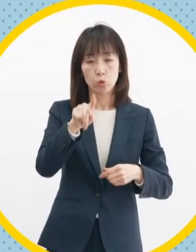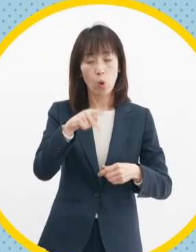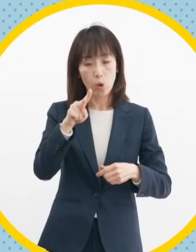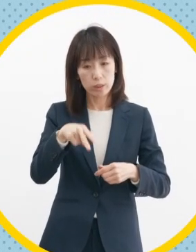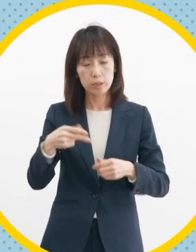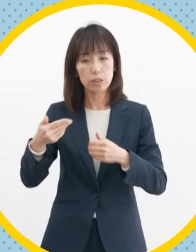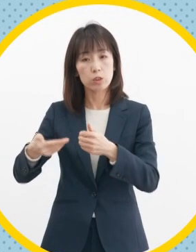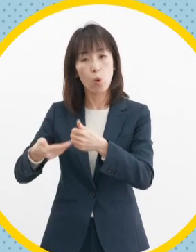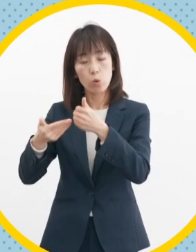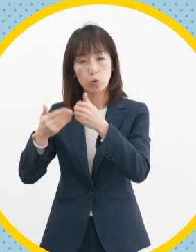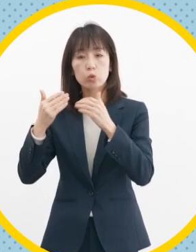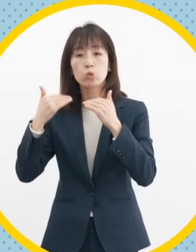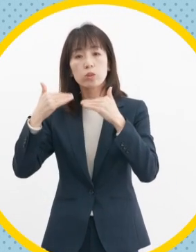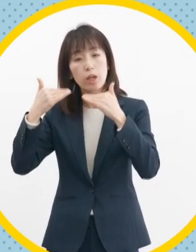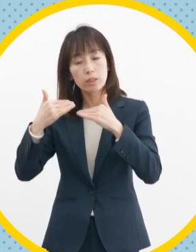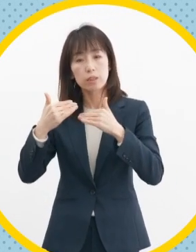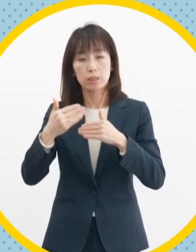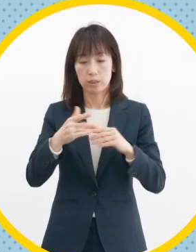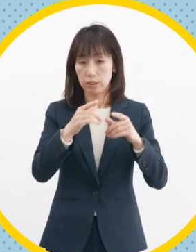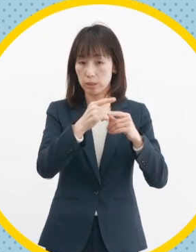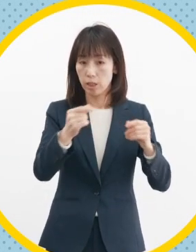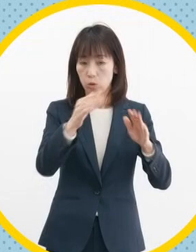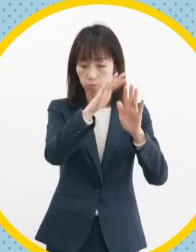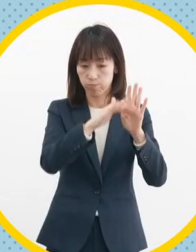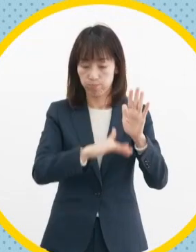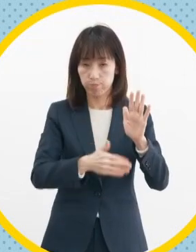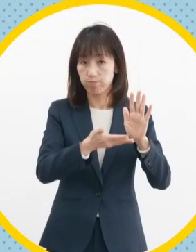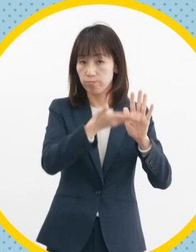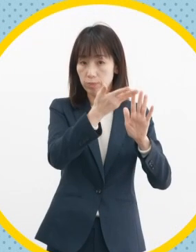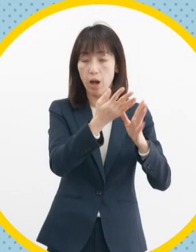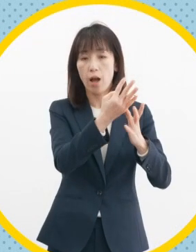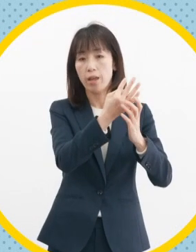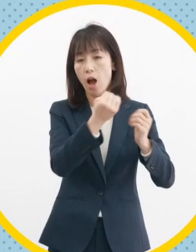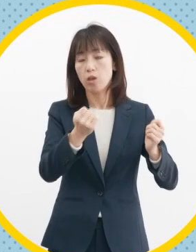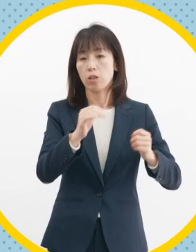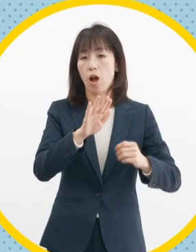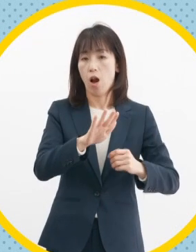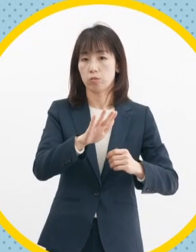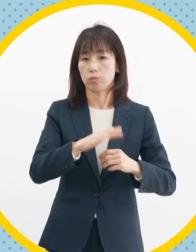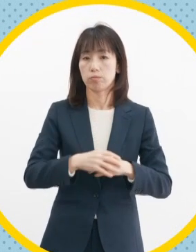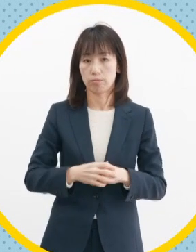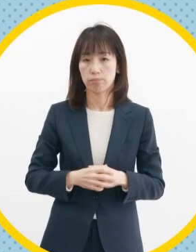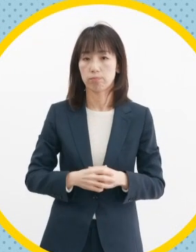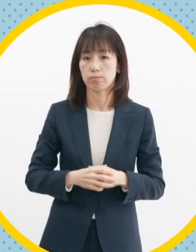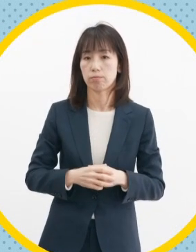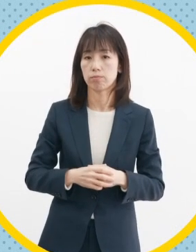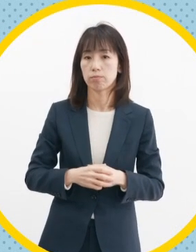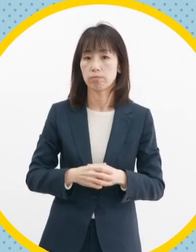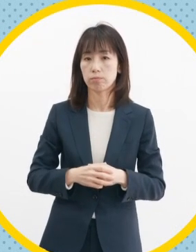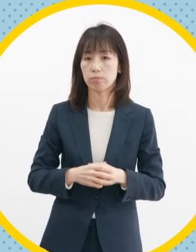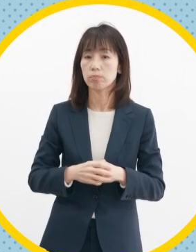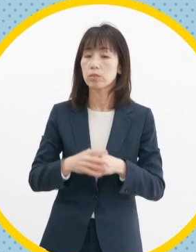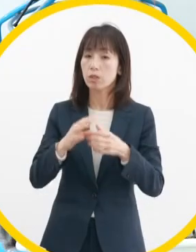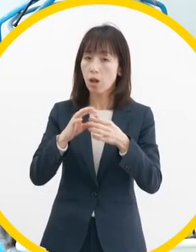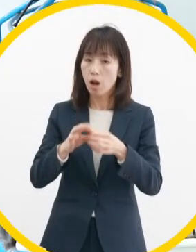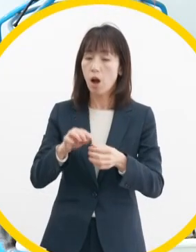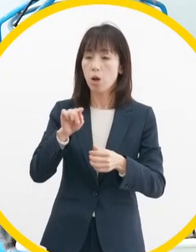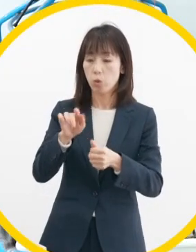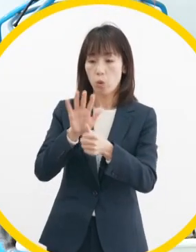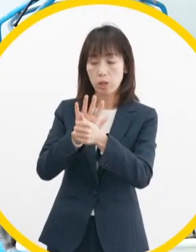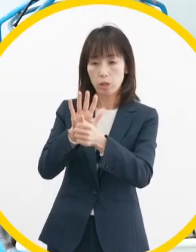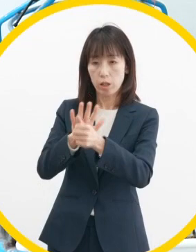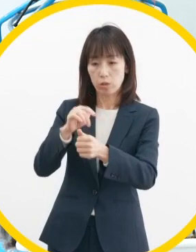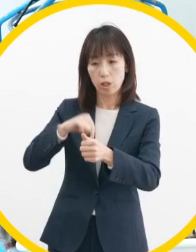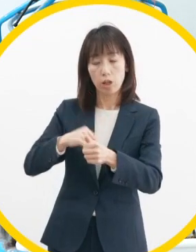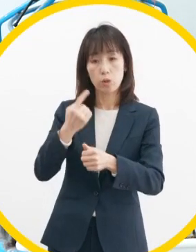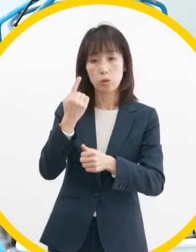スとか 海苔とか養殖ウナギとか、 そう、 もう全国で上位のものがたくさん揃ってるんですよ。 そうなんですよ。じゃあ、それを支